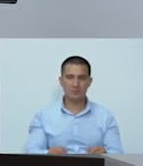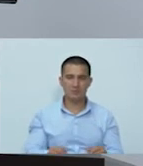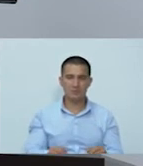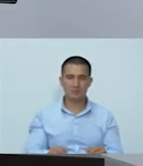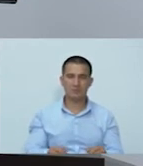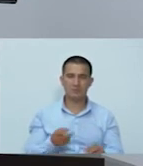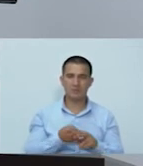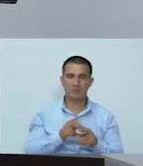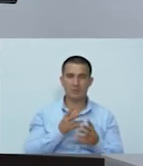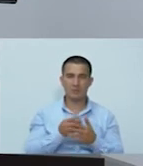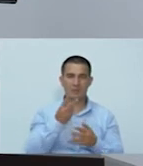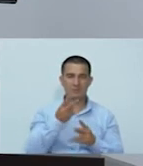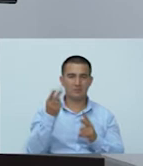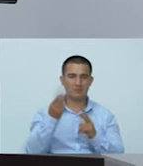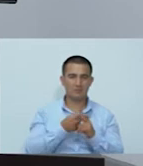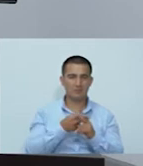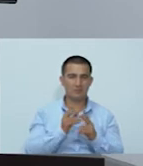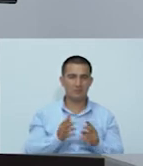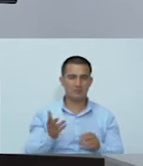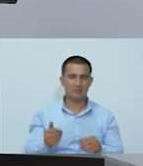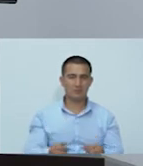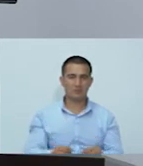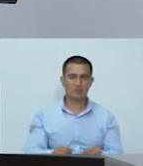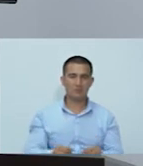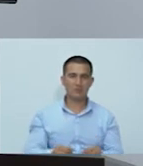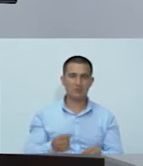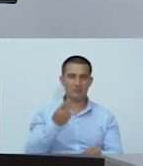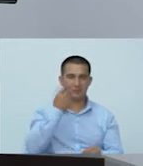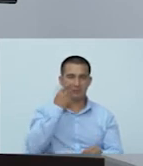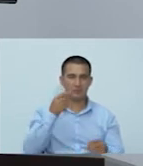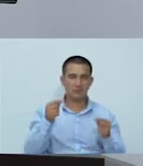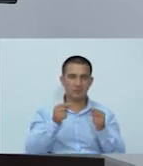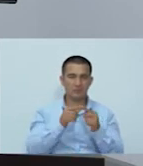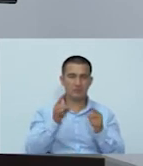Bu qog'ozimizni ikkiga bo'lib olamiz. Teng yarimidan bukib